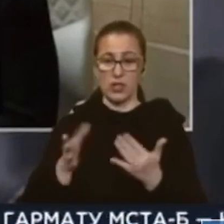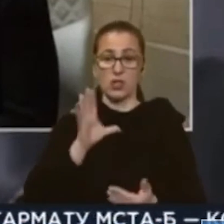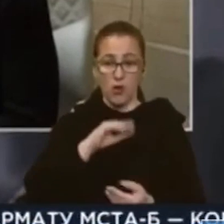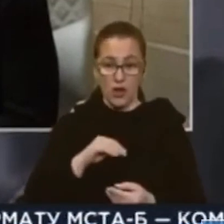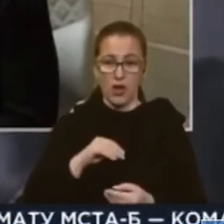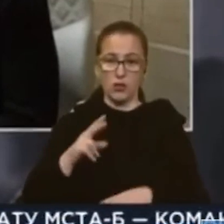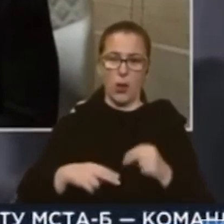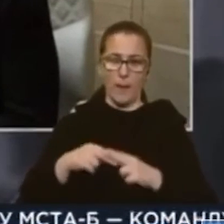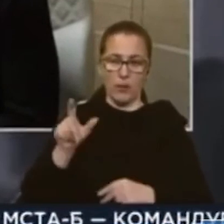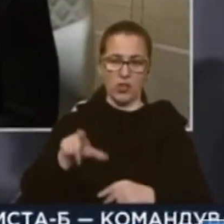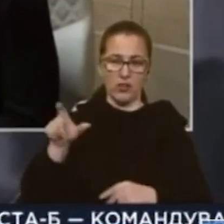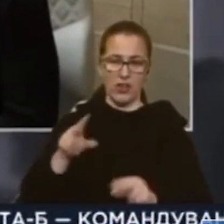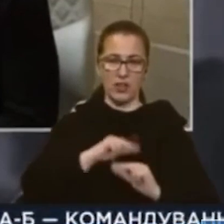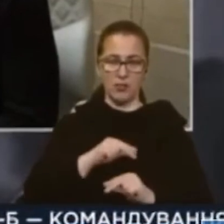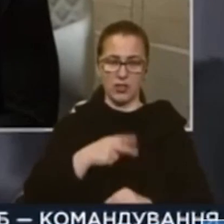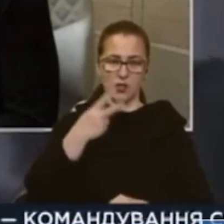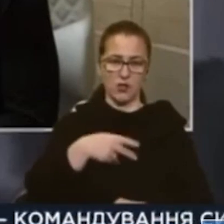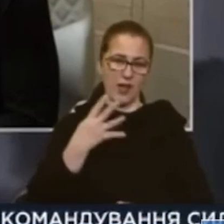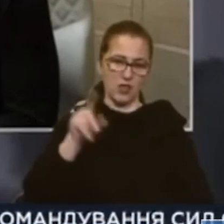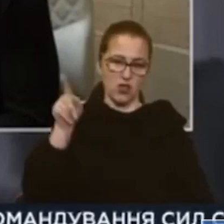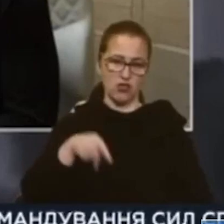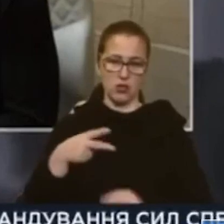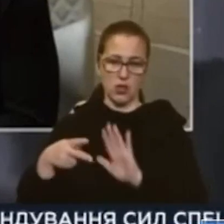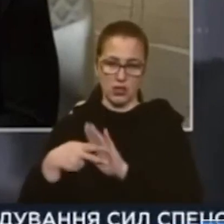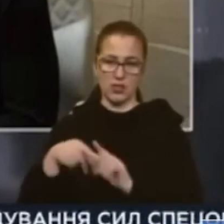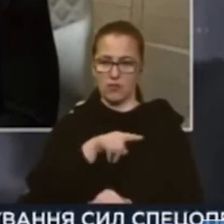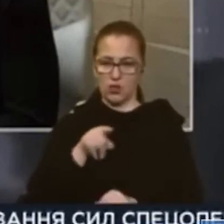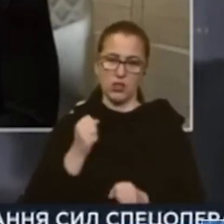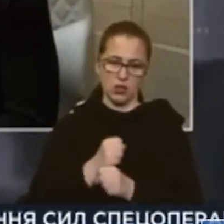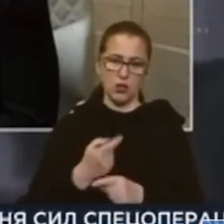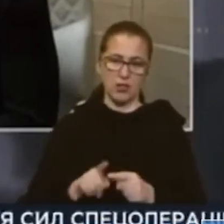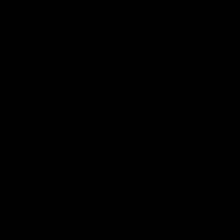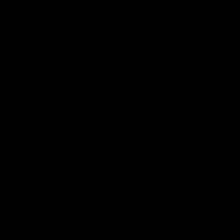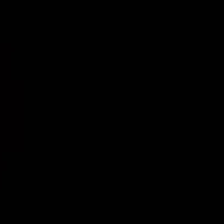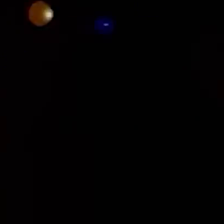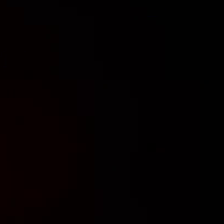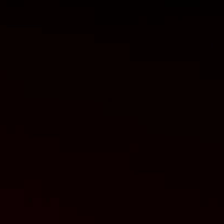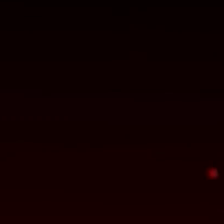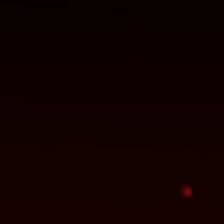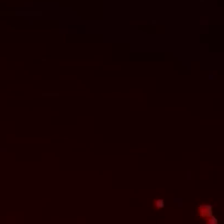також будівельники працюють 24/7, вони зроблять це швидше.